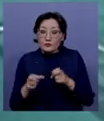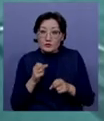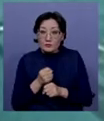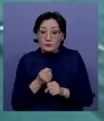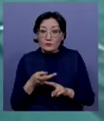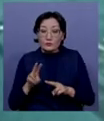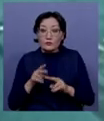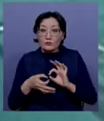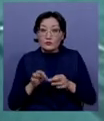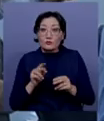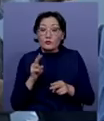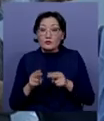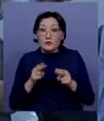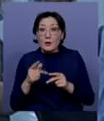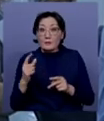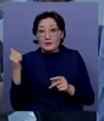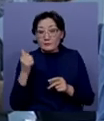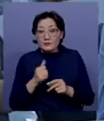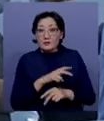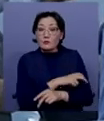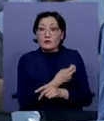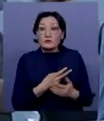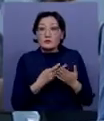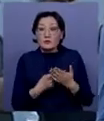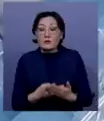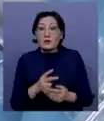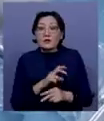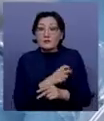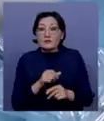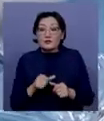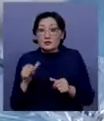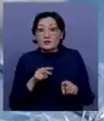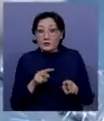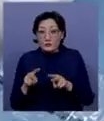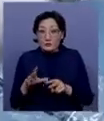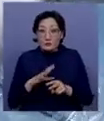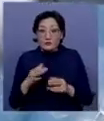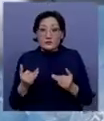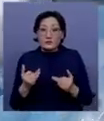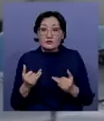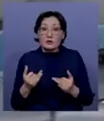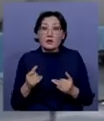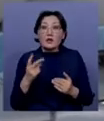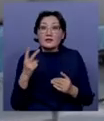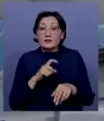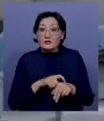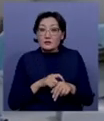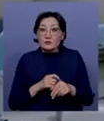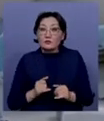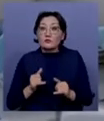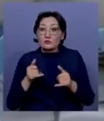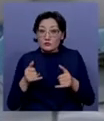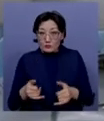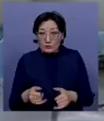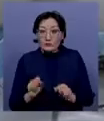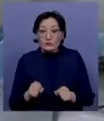науқас мұндай күрделі отадан кейін бір апта ауруханада жатып, дәрігерлердің ерекше бақылауында болатын. Ал қазір 2 сағаттан кейін аяққа тұрып